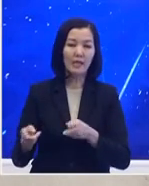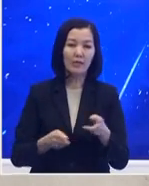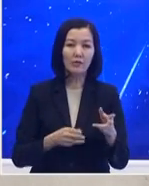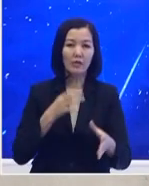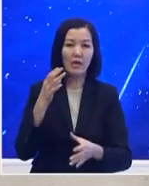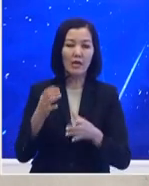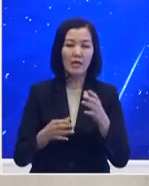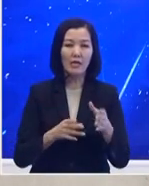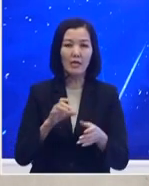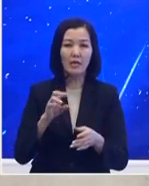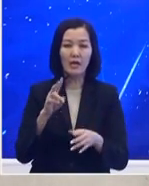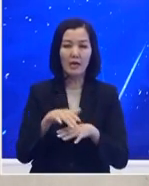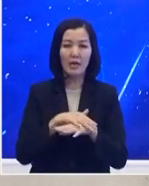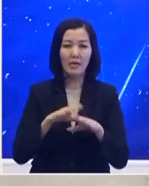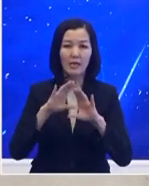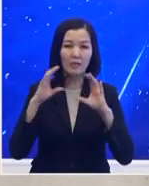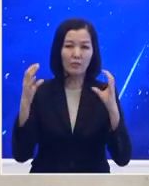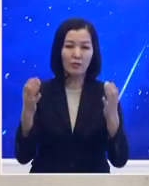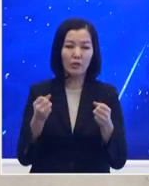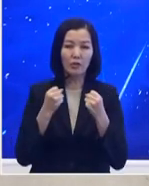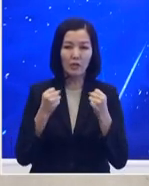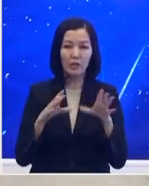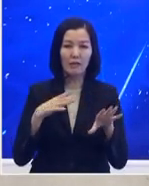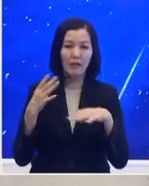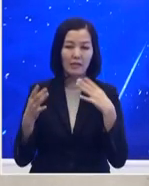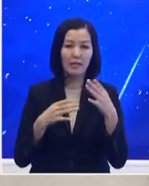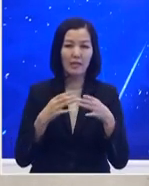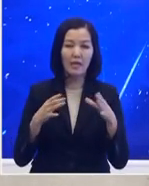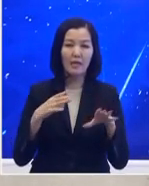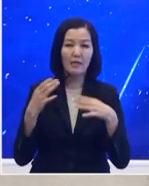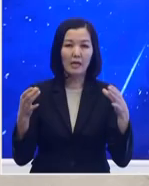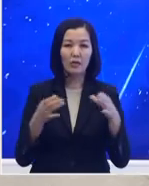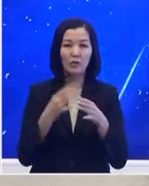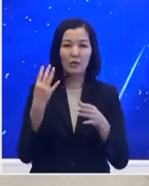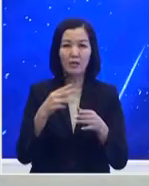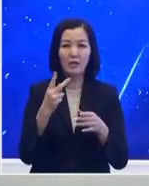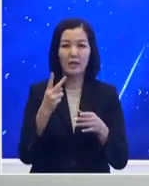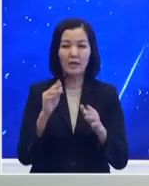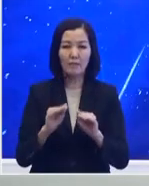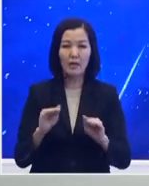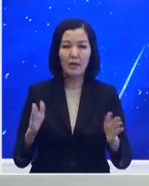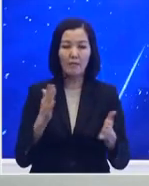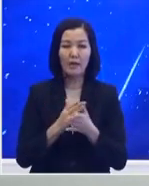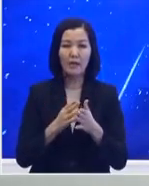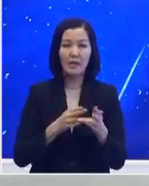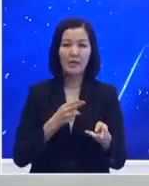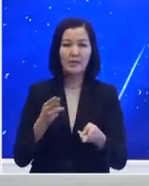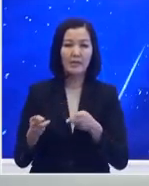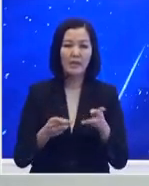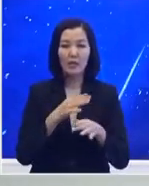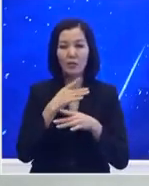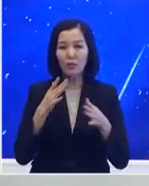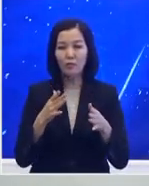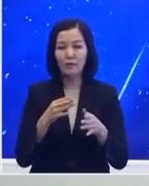халық арена спорт кешенінде дайындалады. Қазір алғашқы дайындық тобында 42 бала жаттығып жатыр. Мәнерлеп сырғанайтын балалардың